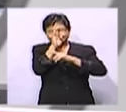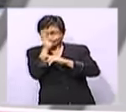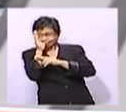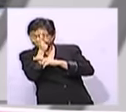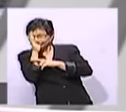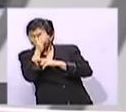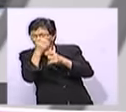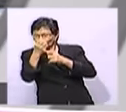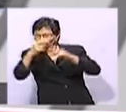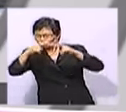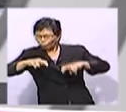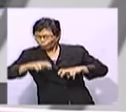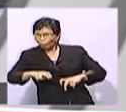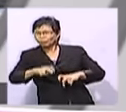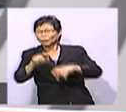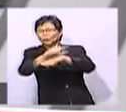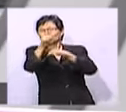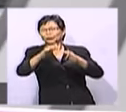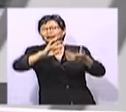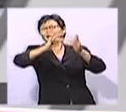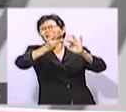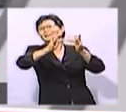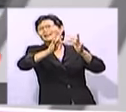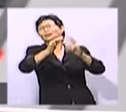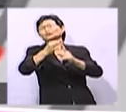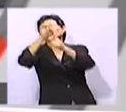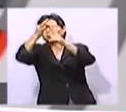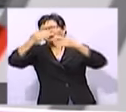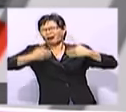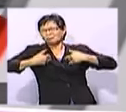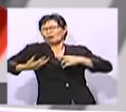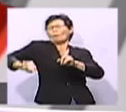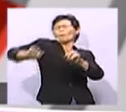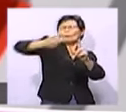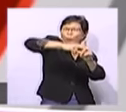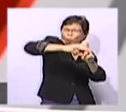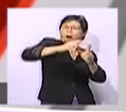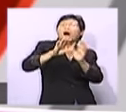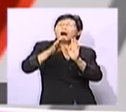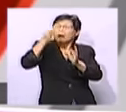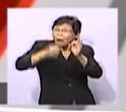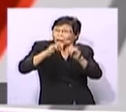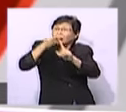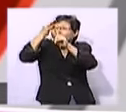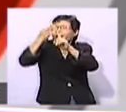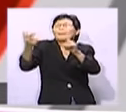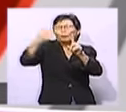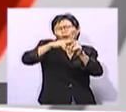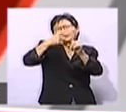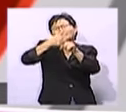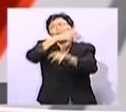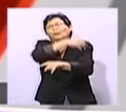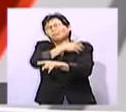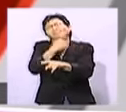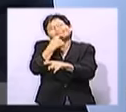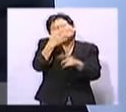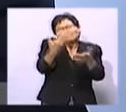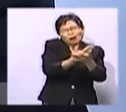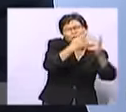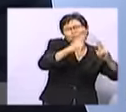atau penyiasatan terhadap penggunaan internet kecuali terdapat permohonan daripada pihak berkuasa.